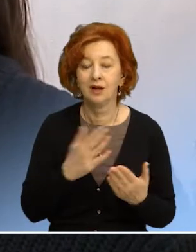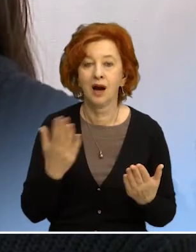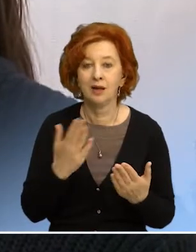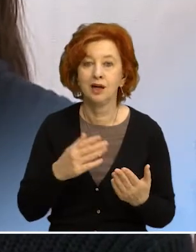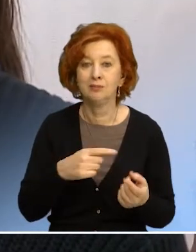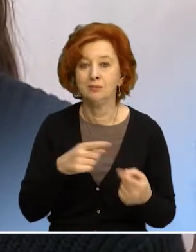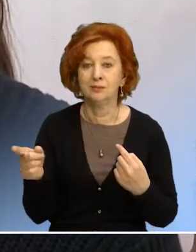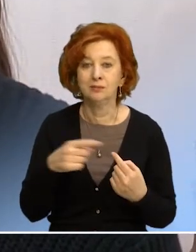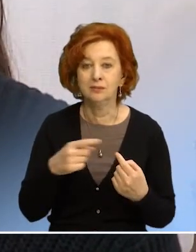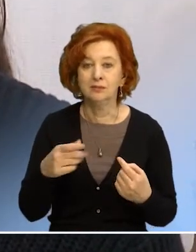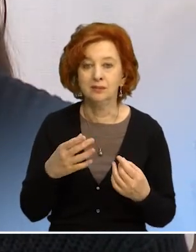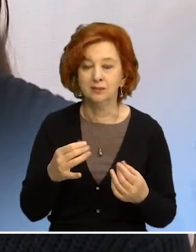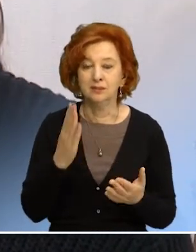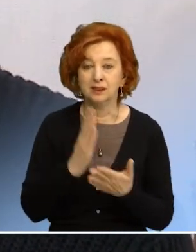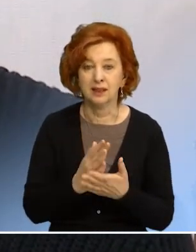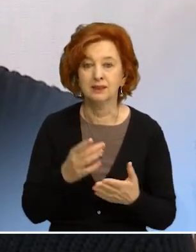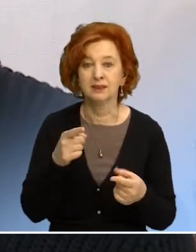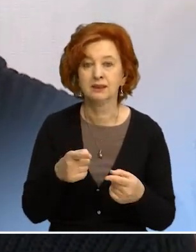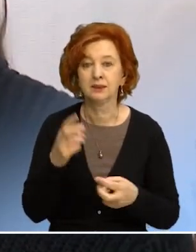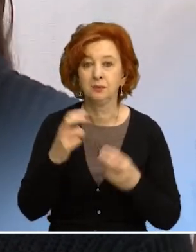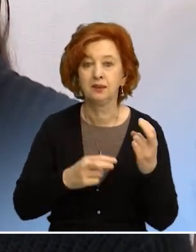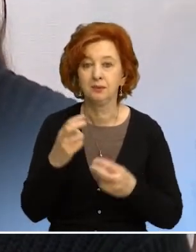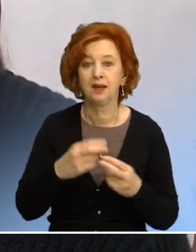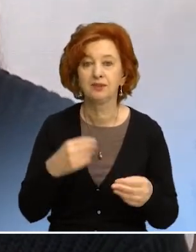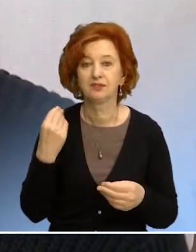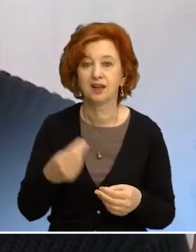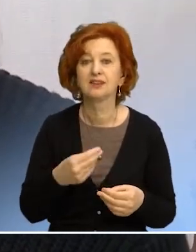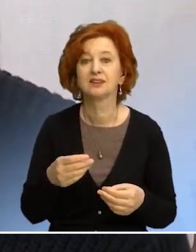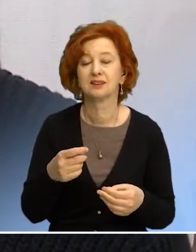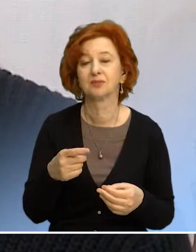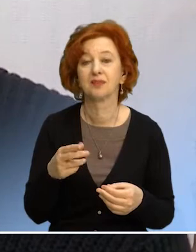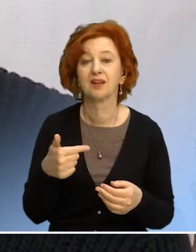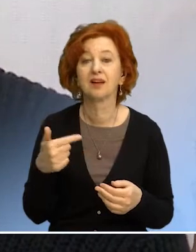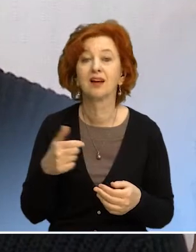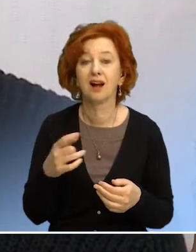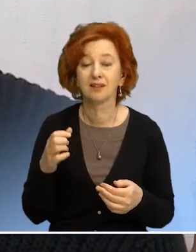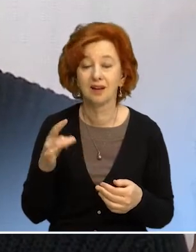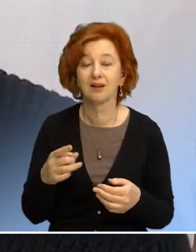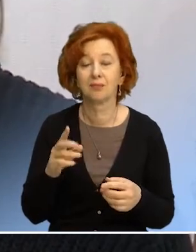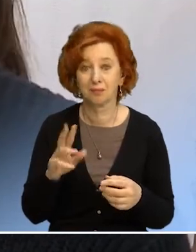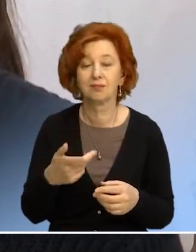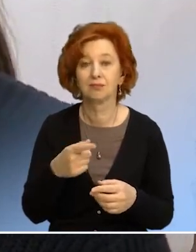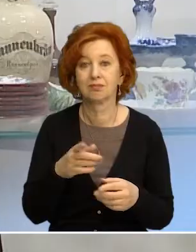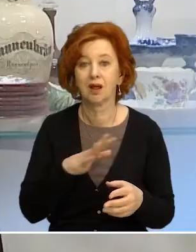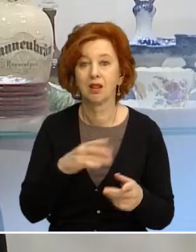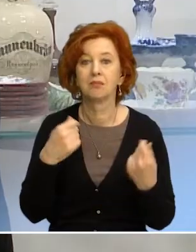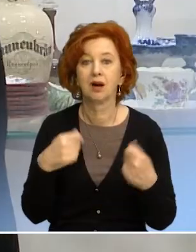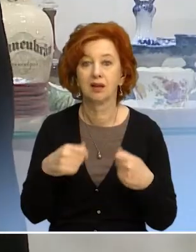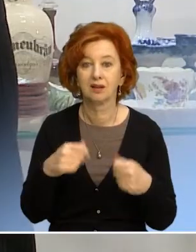наверняка какая-то часть фарфора, производимого на предприятии Франца Гарднера, должна была продаваться в Ростове. Была